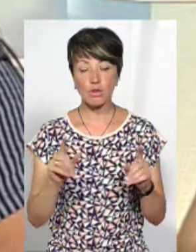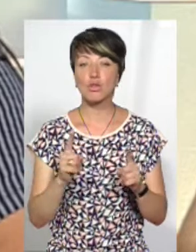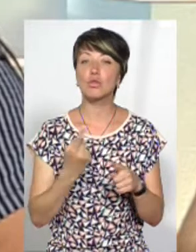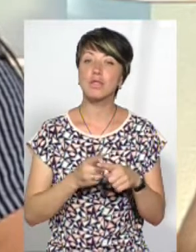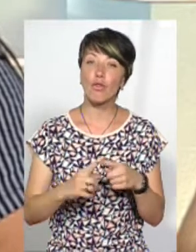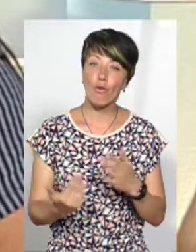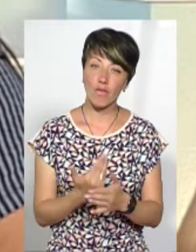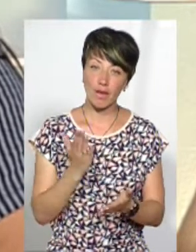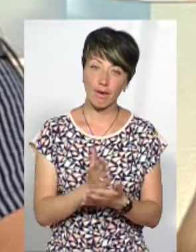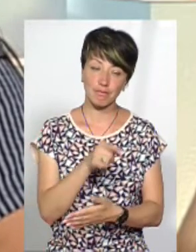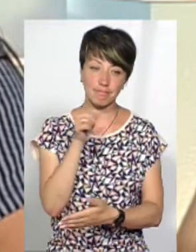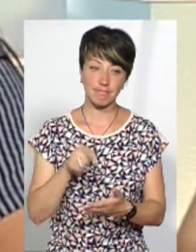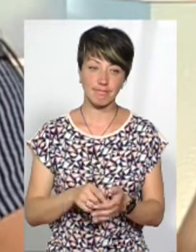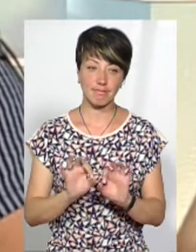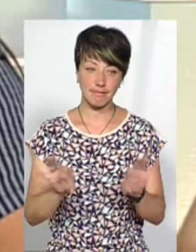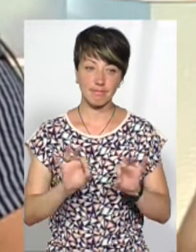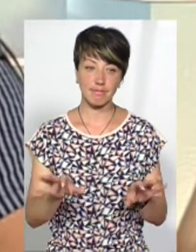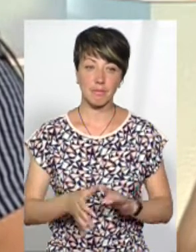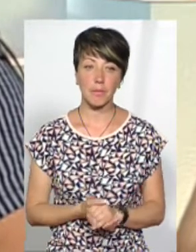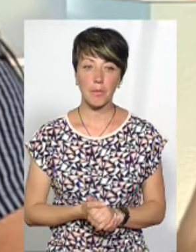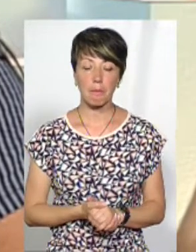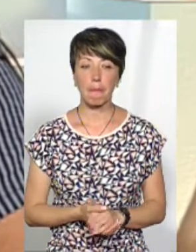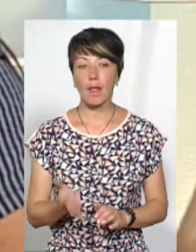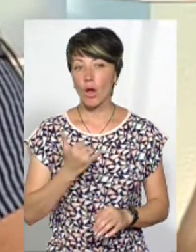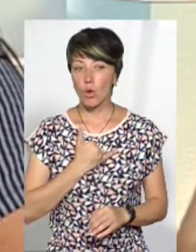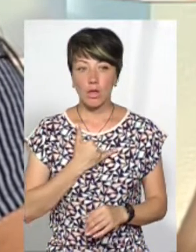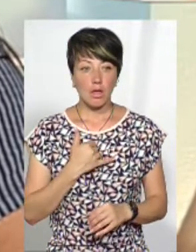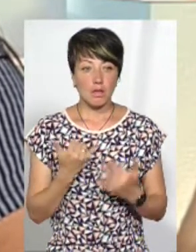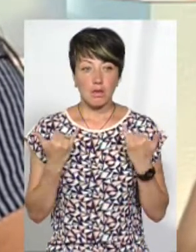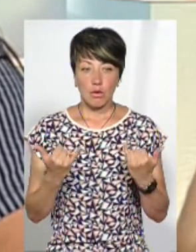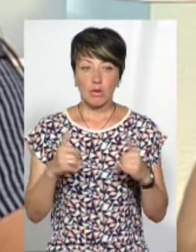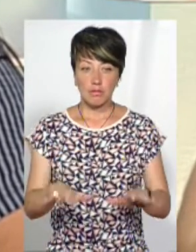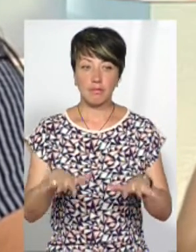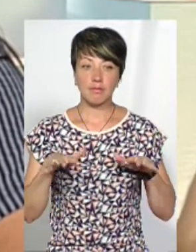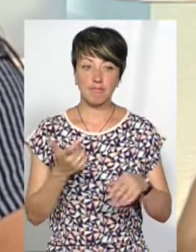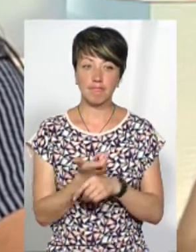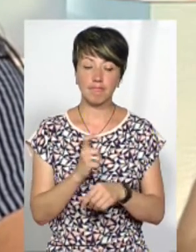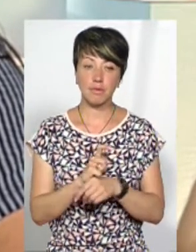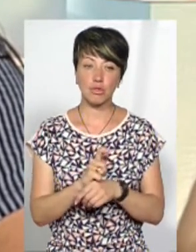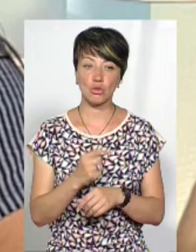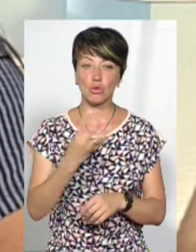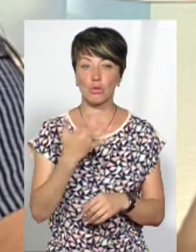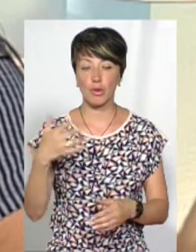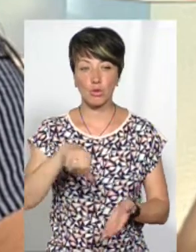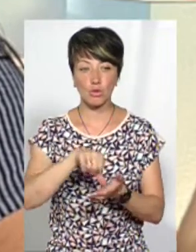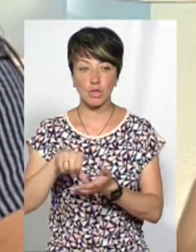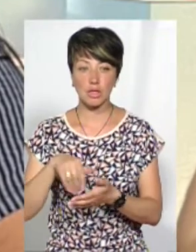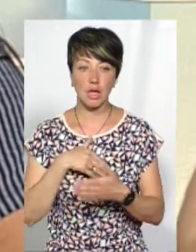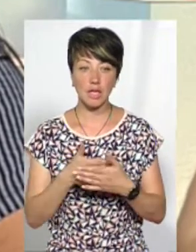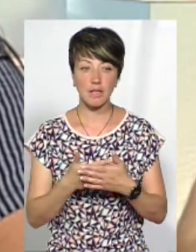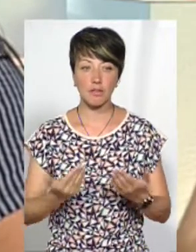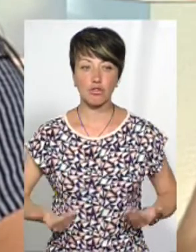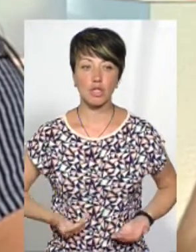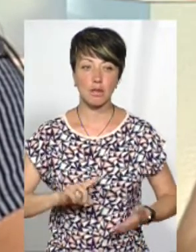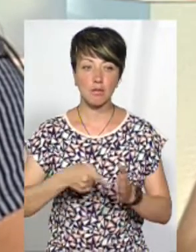ідеї придумали, що обговорювали? Можете розповісти? У нас сьогодні був аншлаг, більше 45 учасників, активні